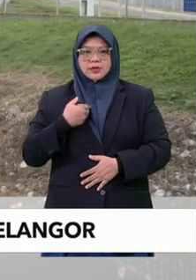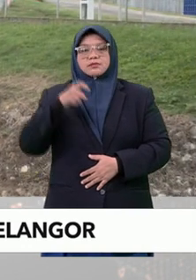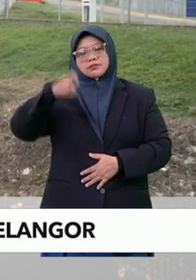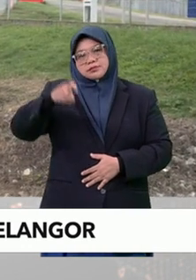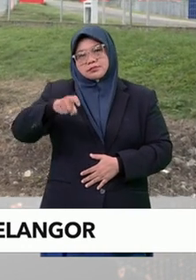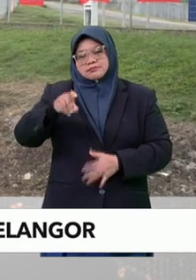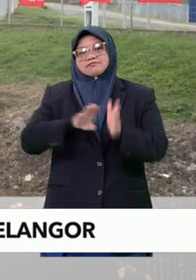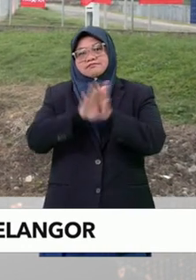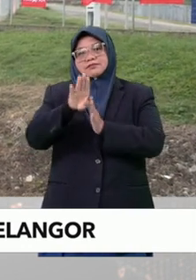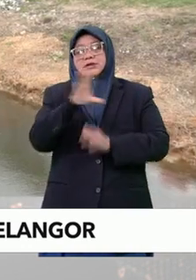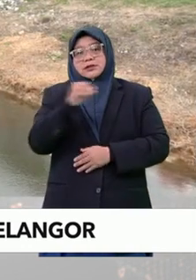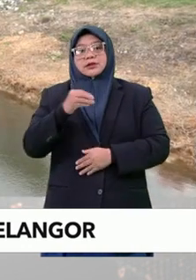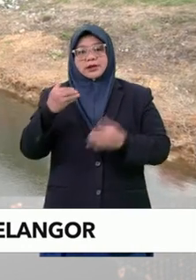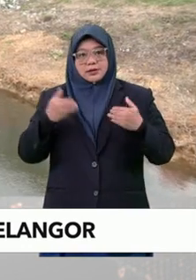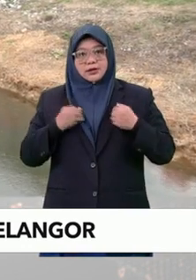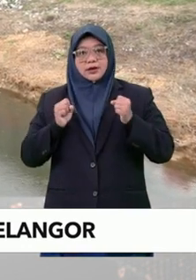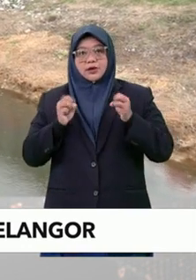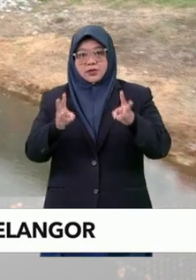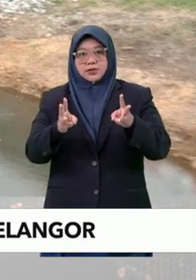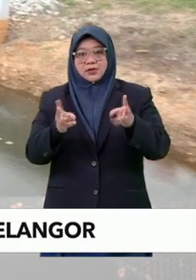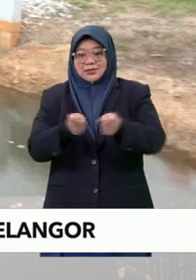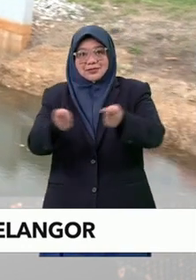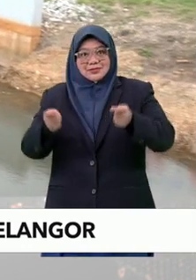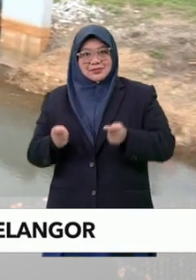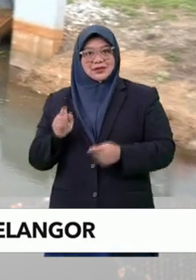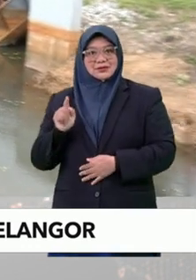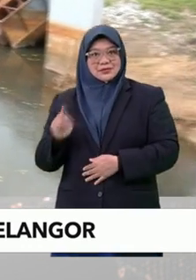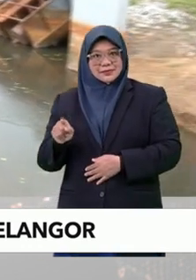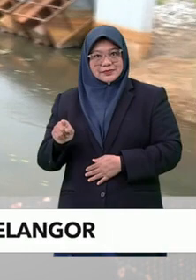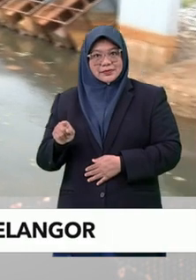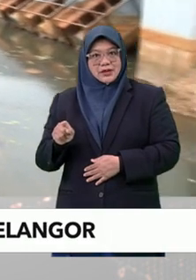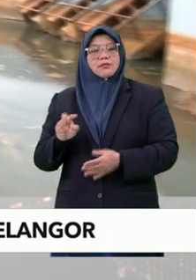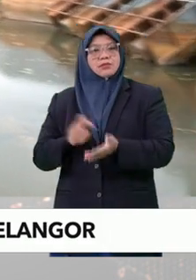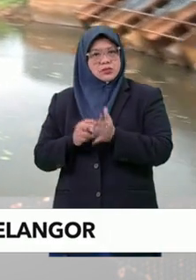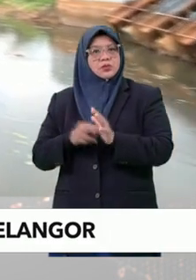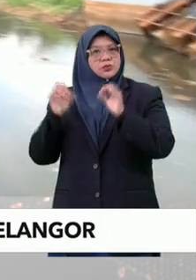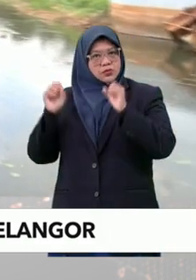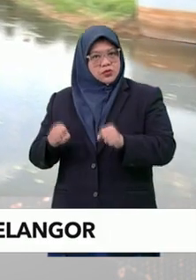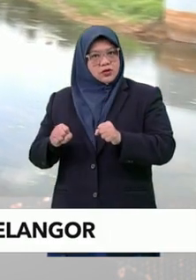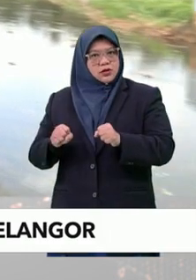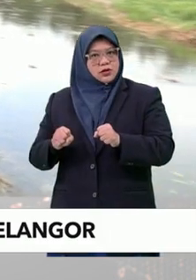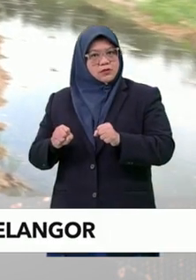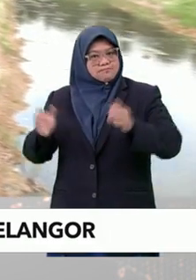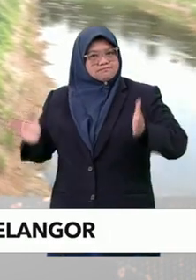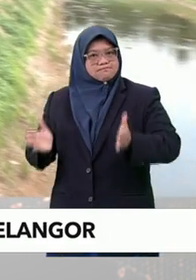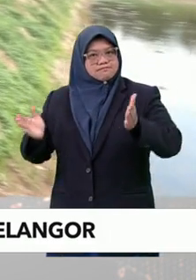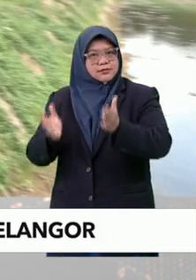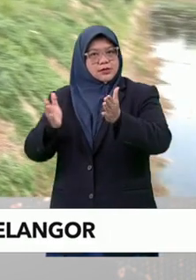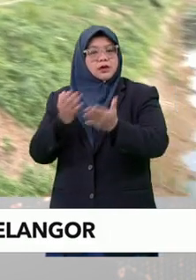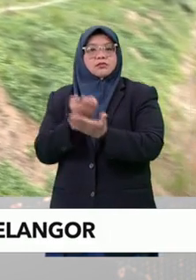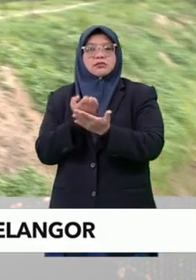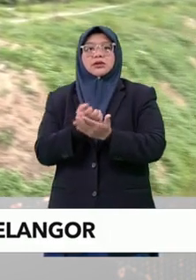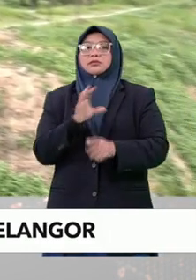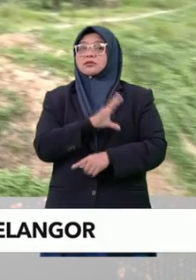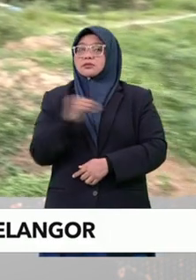memerlukan pembangunan dengan ada yang lembu Raya di kosan-kosan yang dikatakan Semi iya sedikit sebanyak merancakkan lagi ekornya setempat tapi